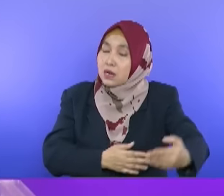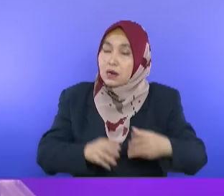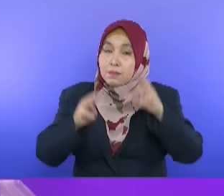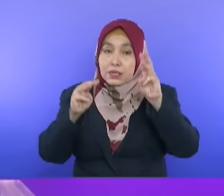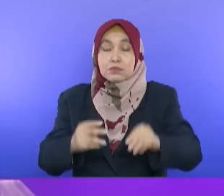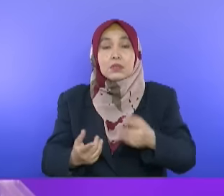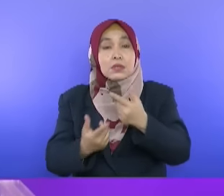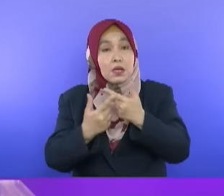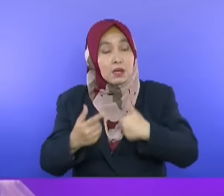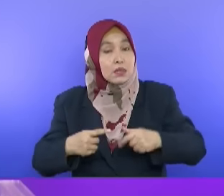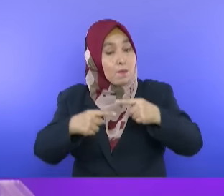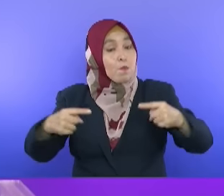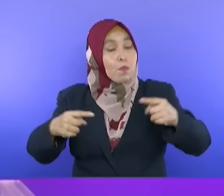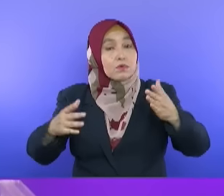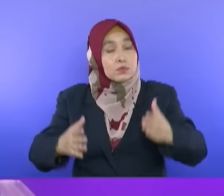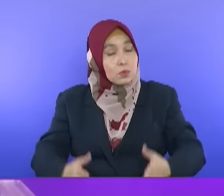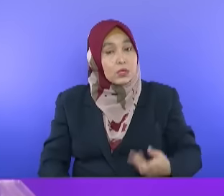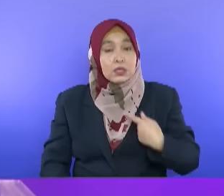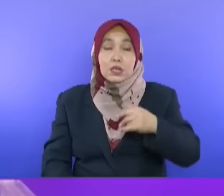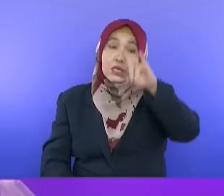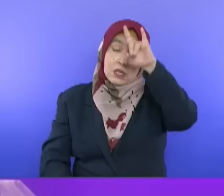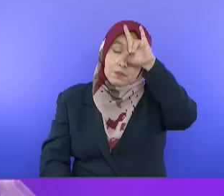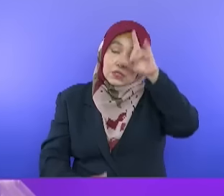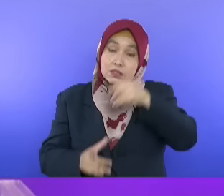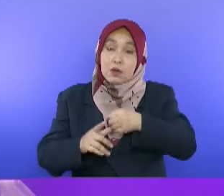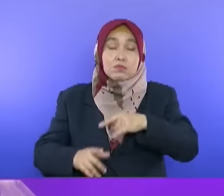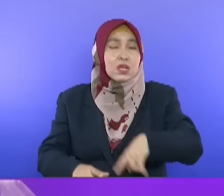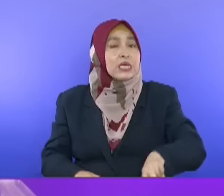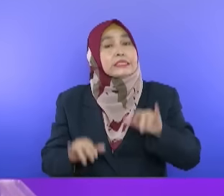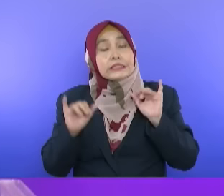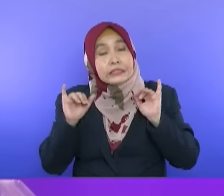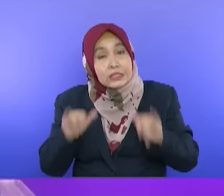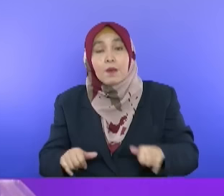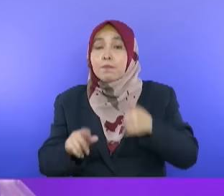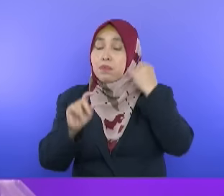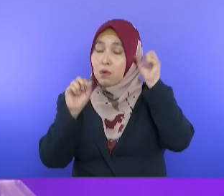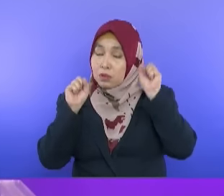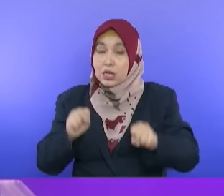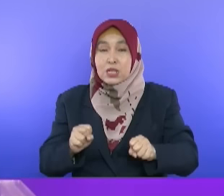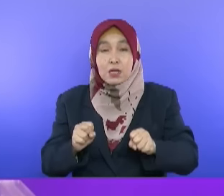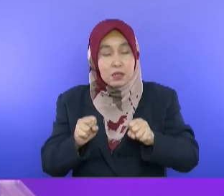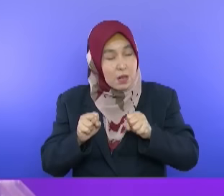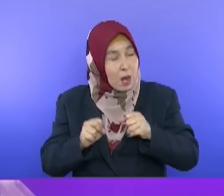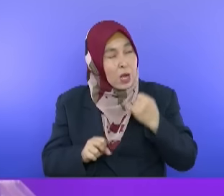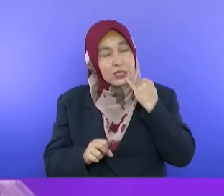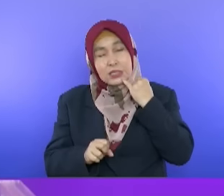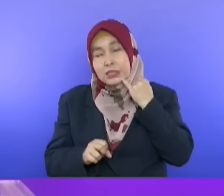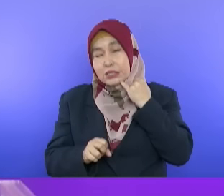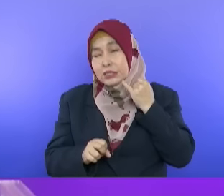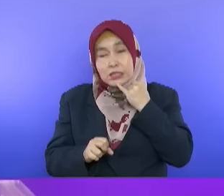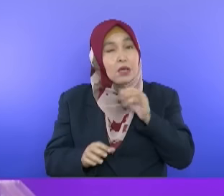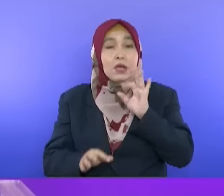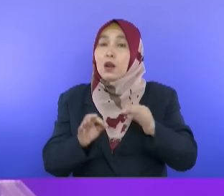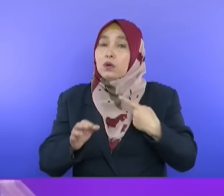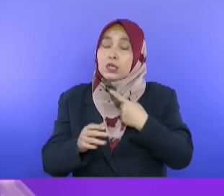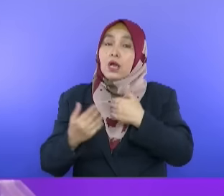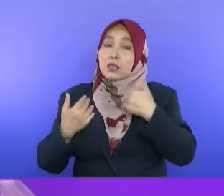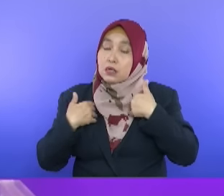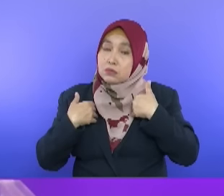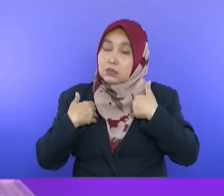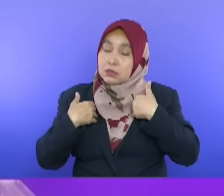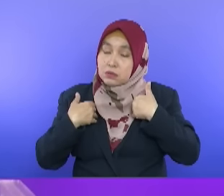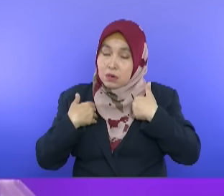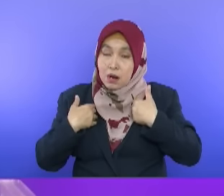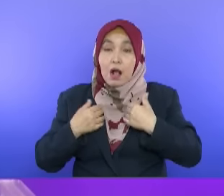daripada musuh kita Ustaz nah iblis ataupun syaitan memang kalau boleh dia hasad sangat dengki sangat kalau kita berada di atas